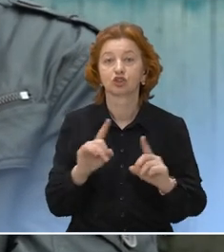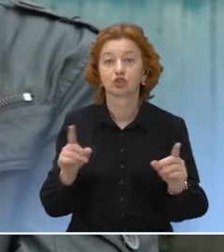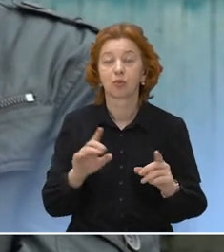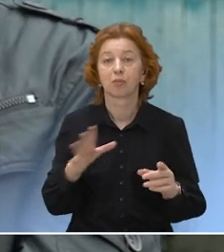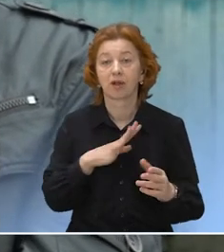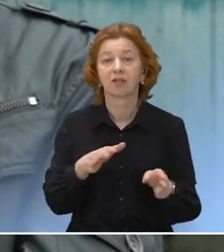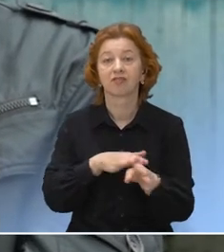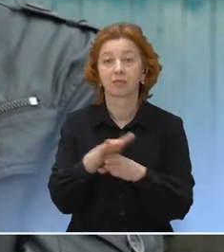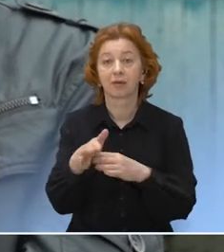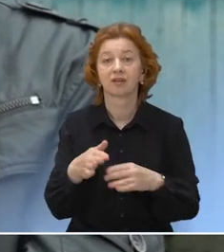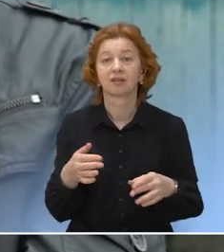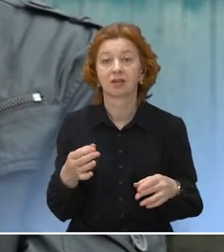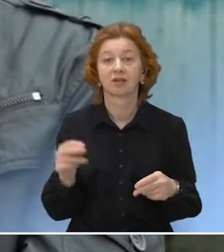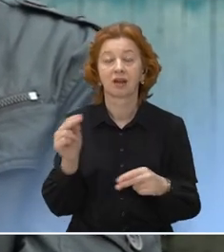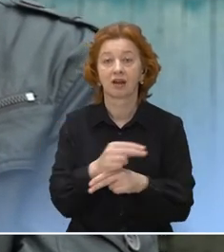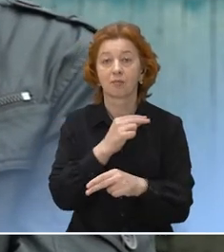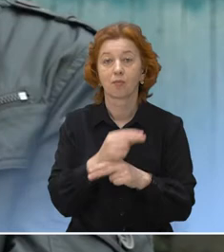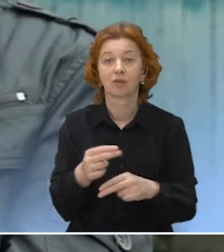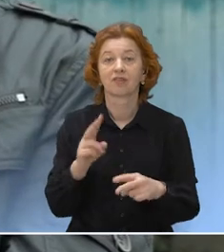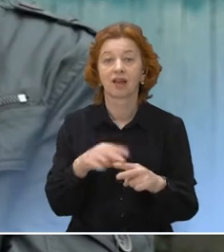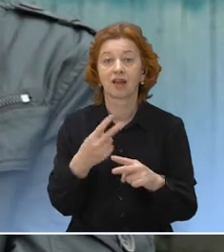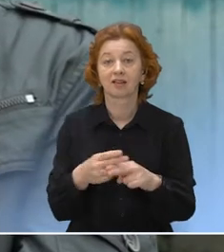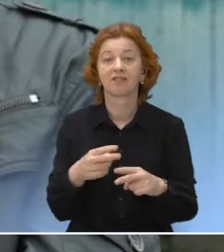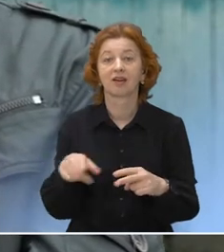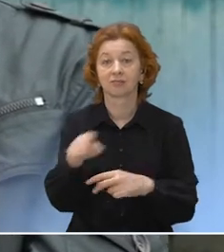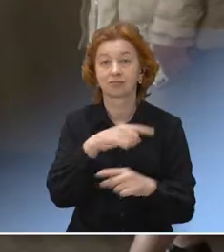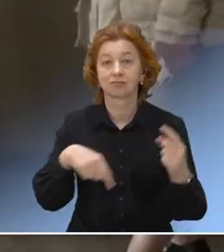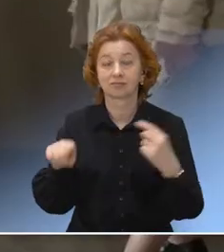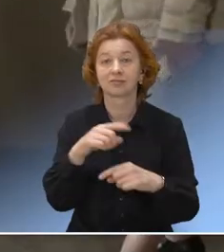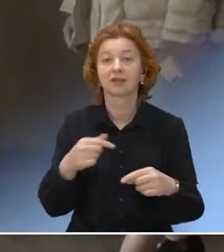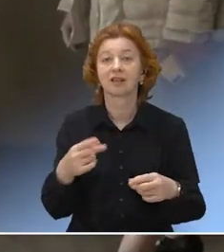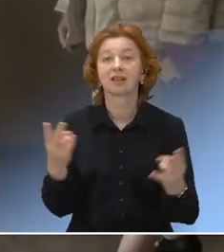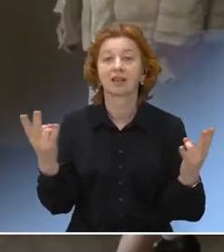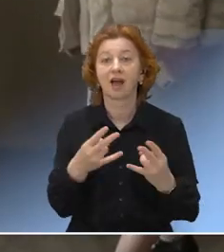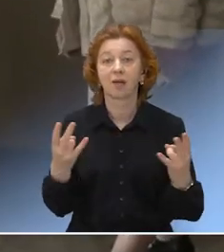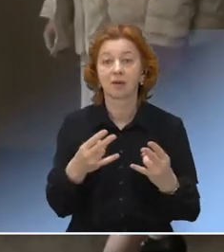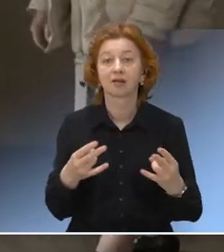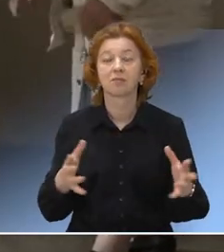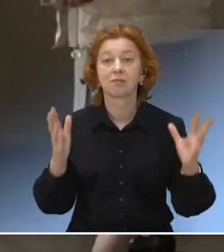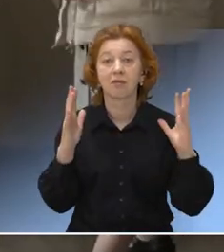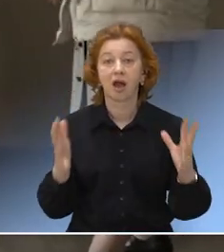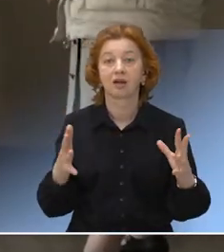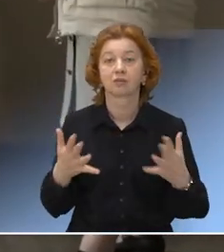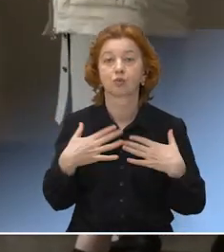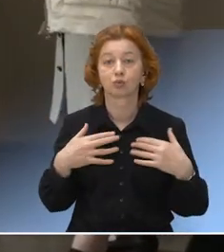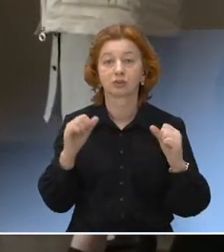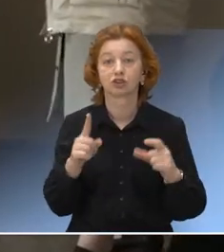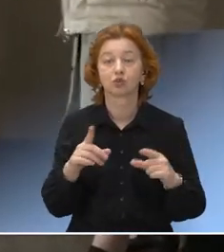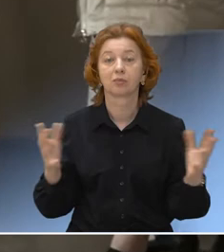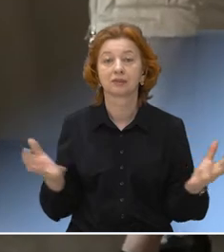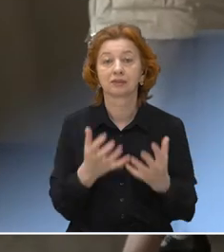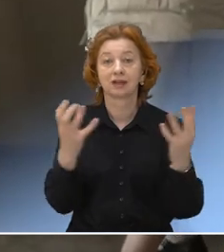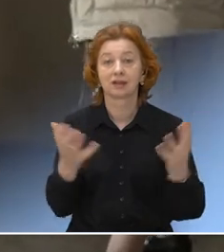чтобы был произведен ремонт этого здания. необходимо приложить максимум усилий,